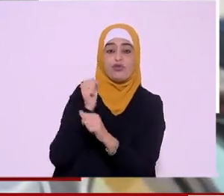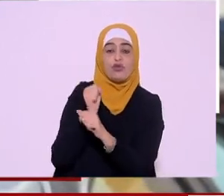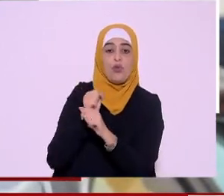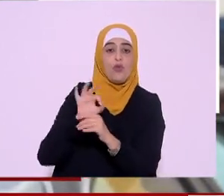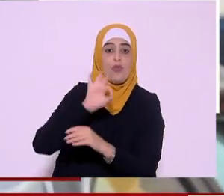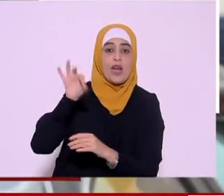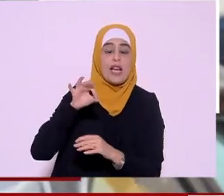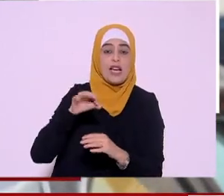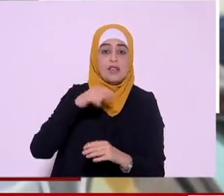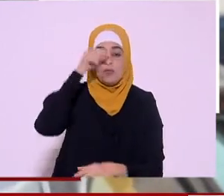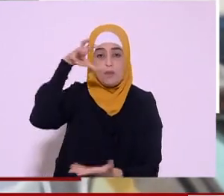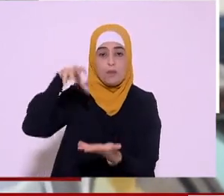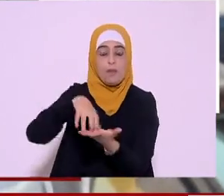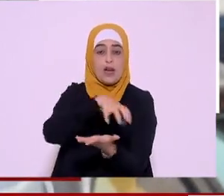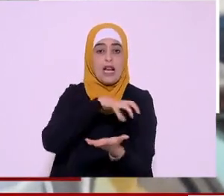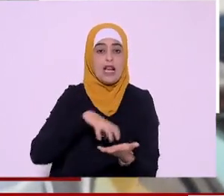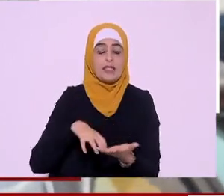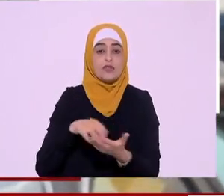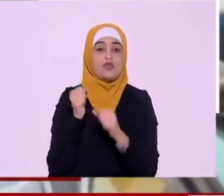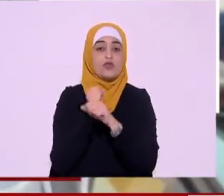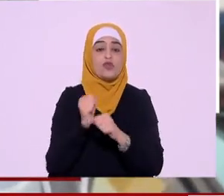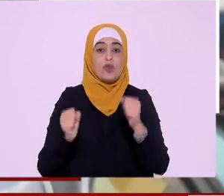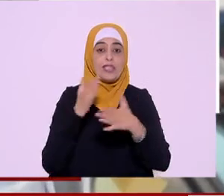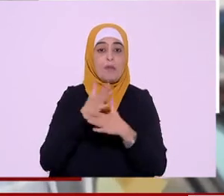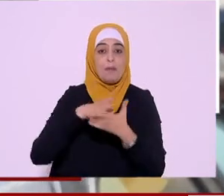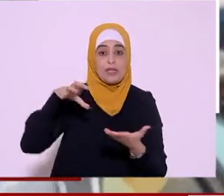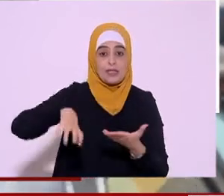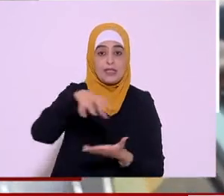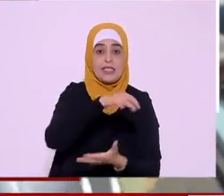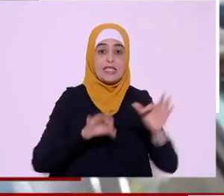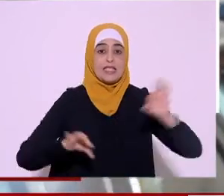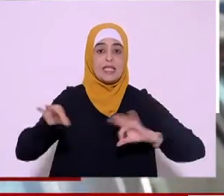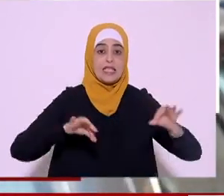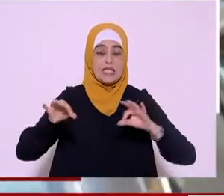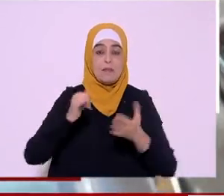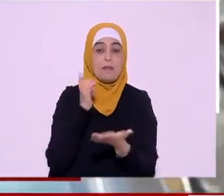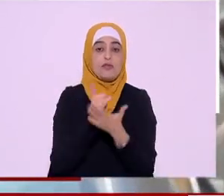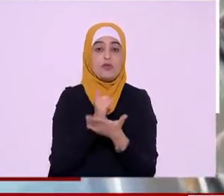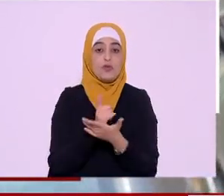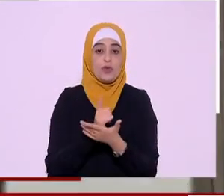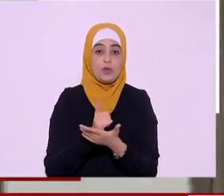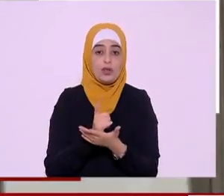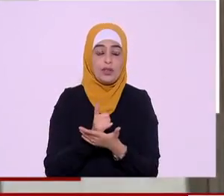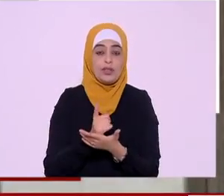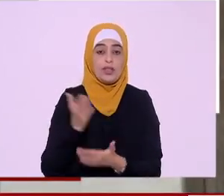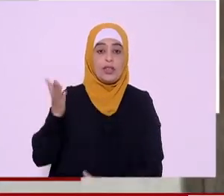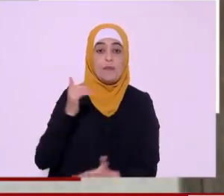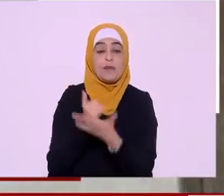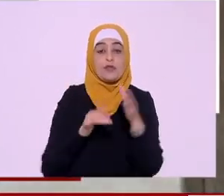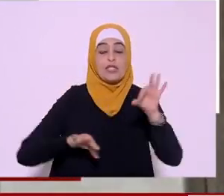بلاد الممانعة وسط سيطرة قوى سياسية معينة على القرار السياسي في لبنان وتحكم هذه